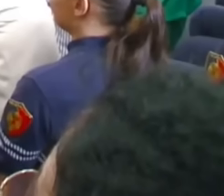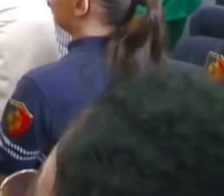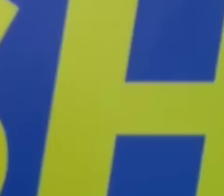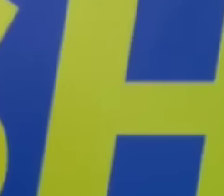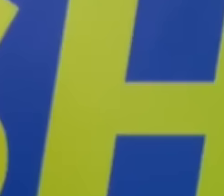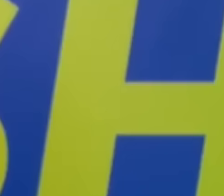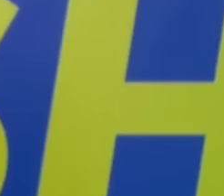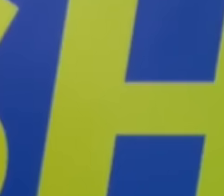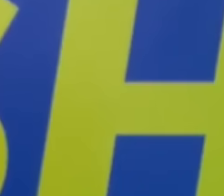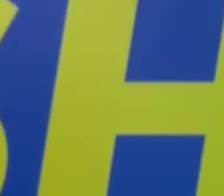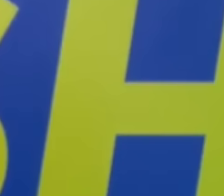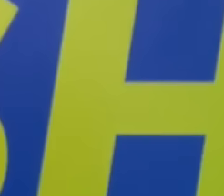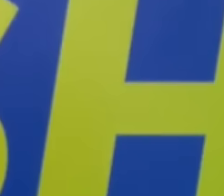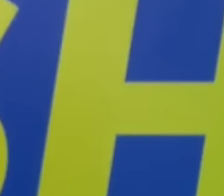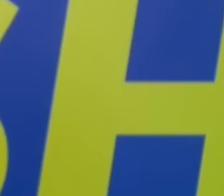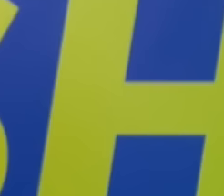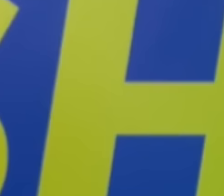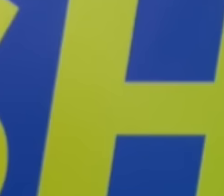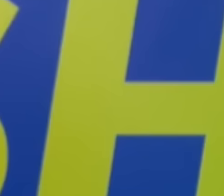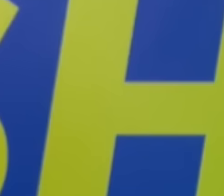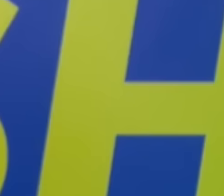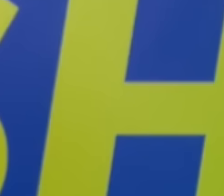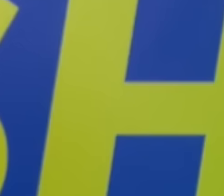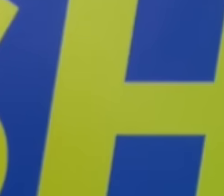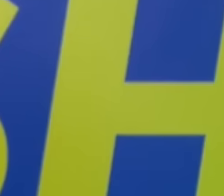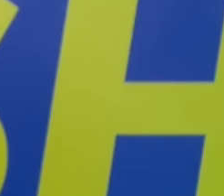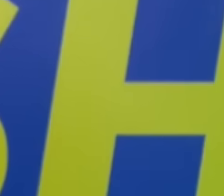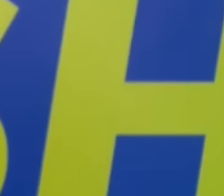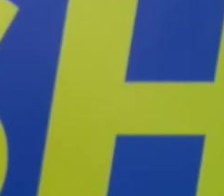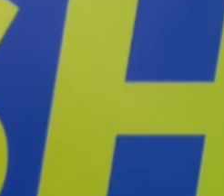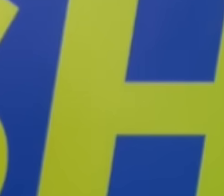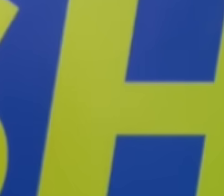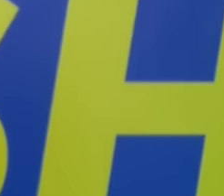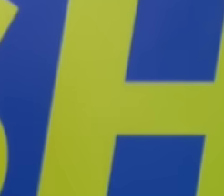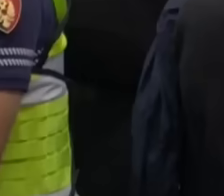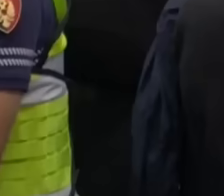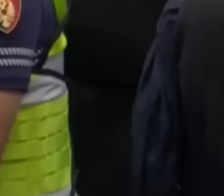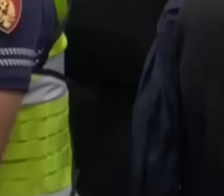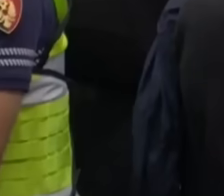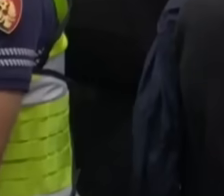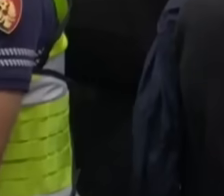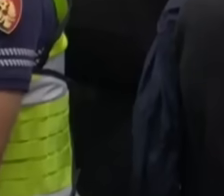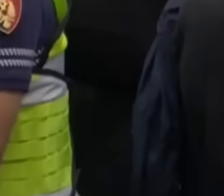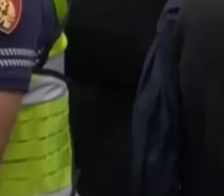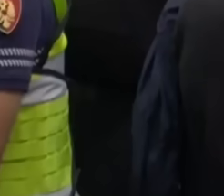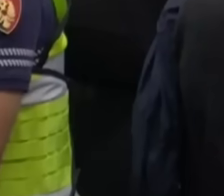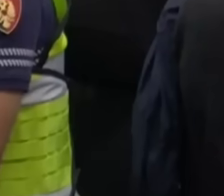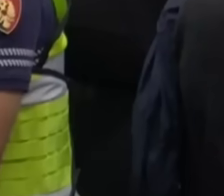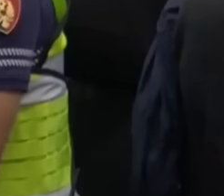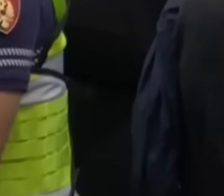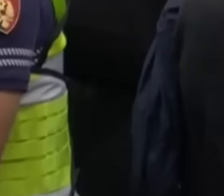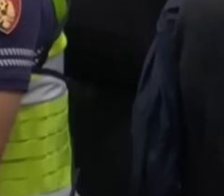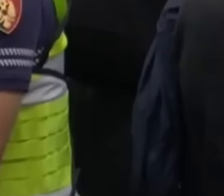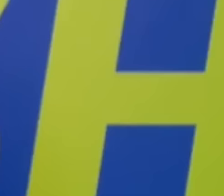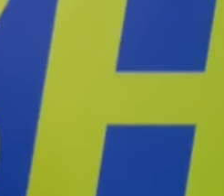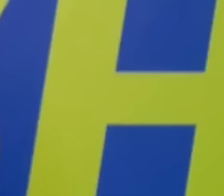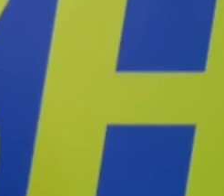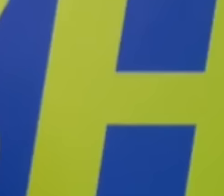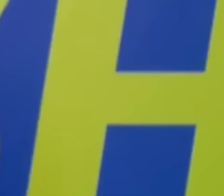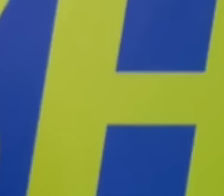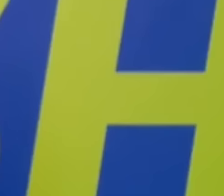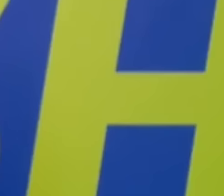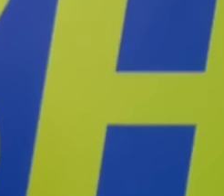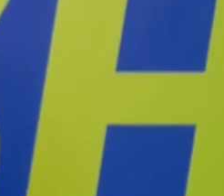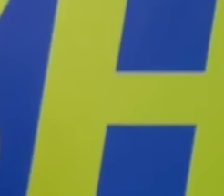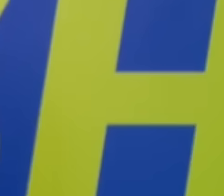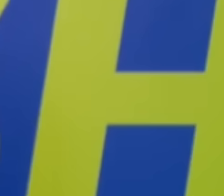Nga shkolla nëntëvjeçare e Kosova, kryeministri Edi Rama promovoi çuarjen përpara të paketës të sigurisë në shkolla, një nismë në vitin